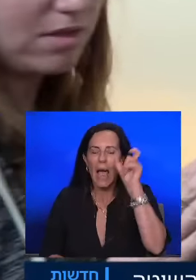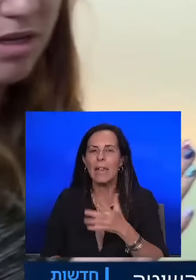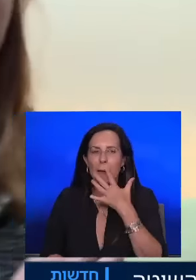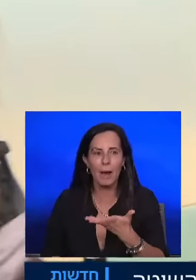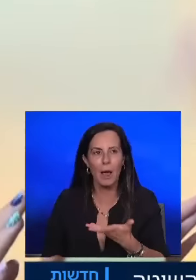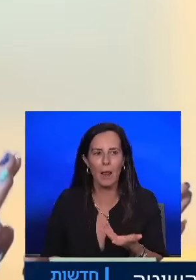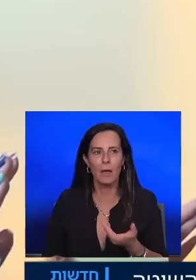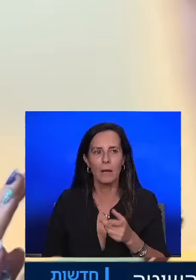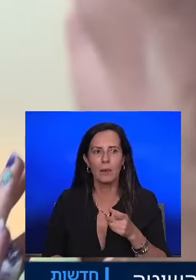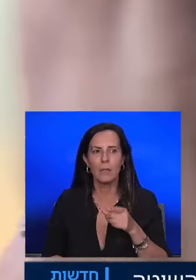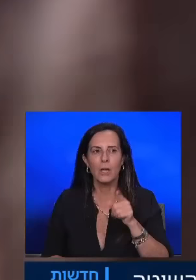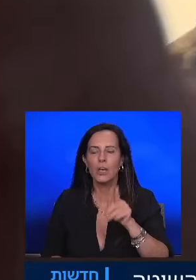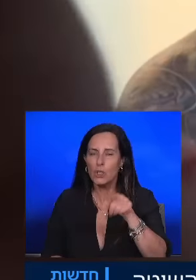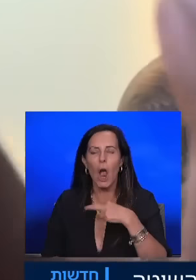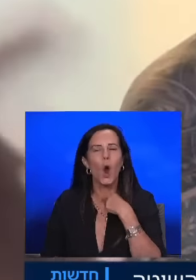תואר. כולם...